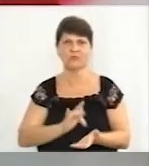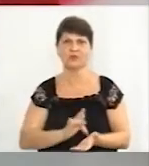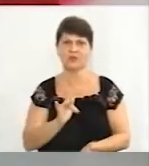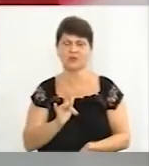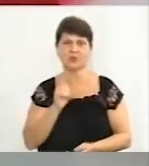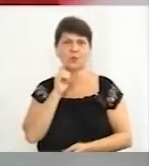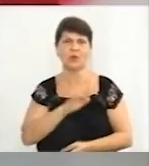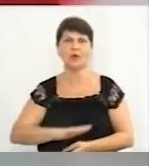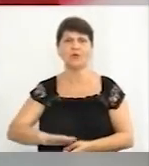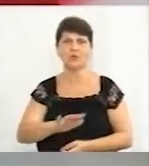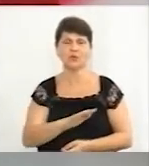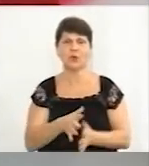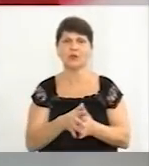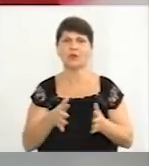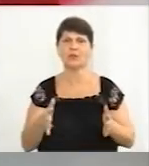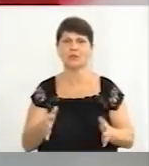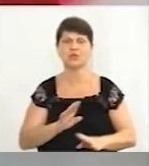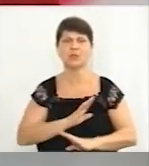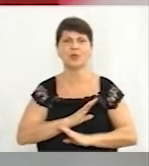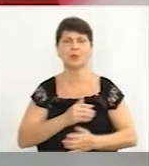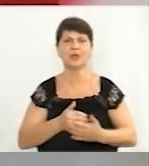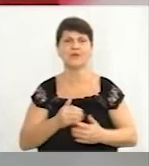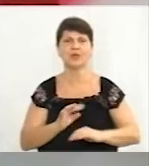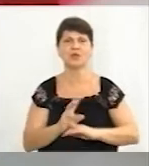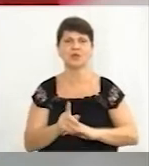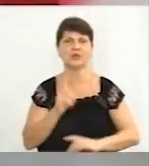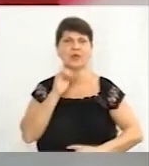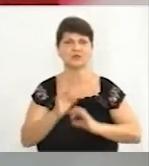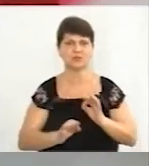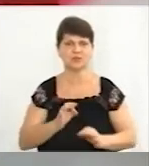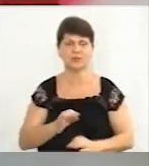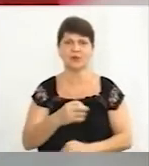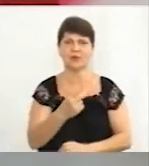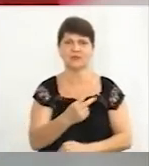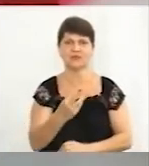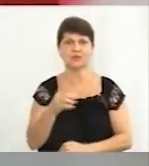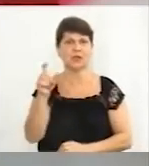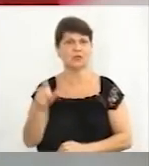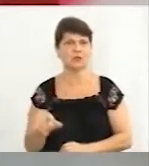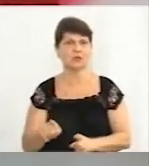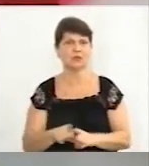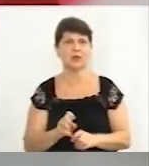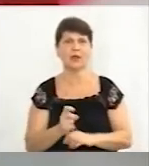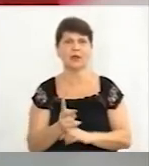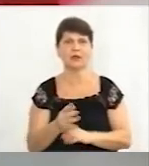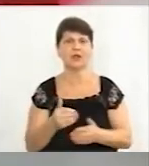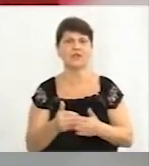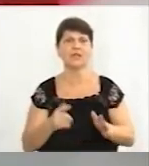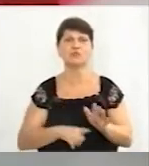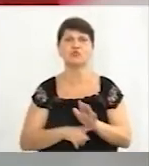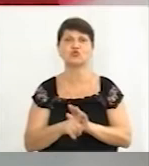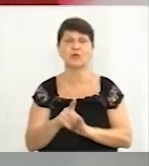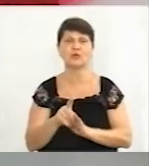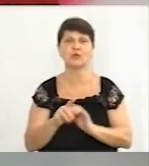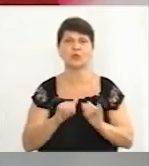В Україні ж найбільша кількість померлих від коронавірусу за добу – це 23 людини. Такої кількості від початку пандемії ще не